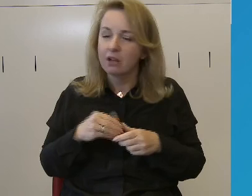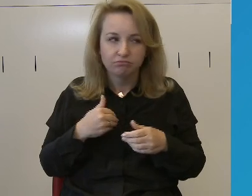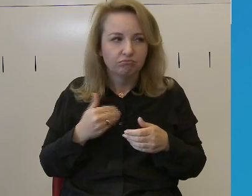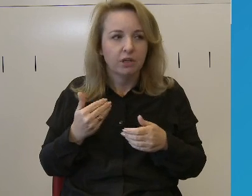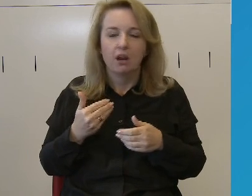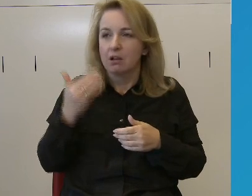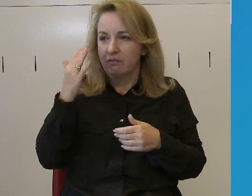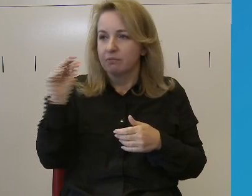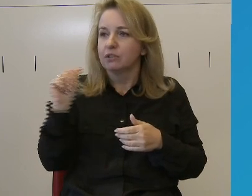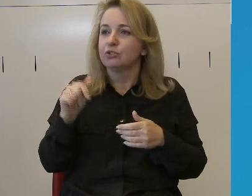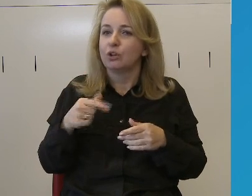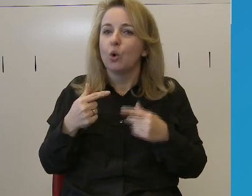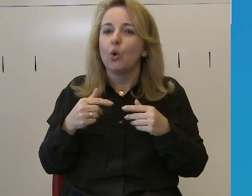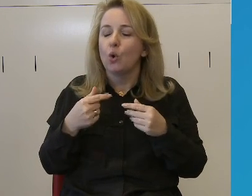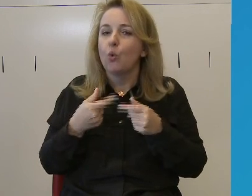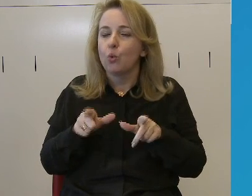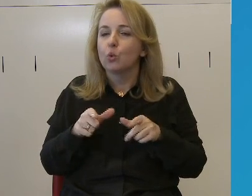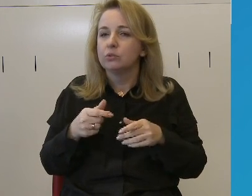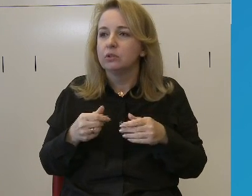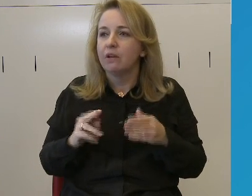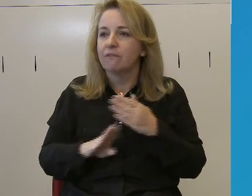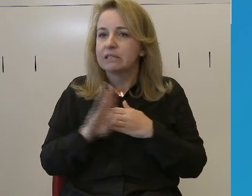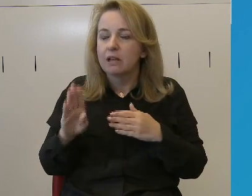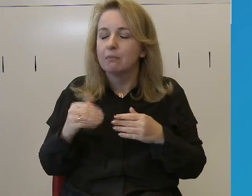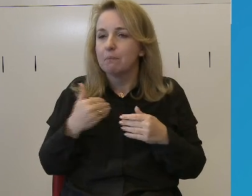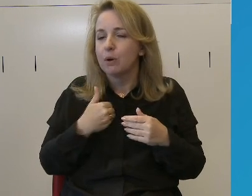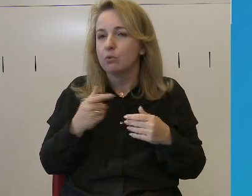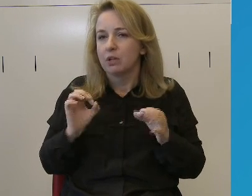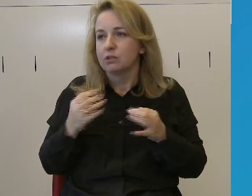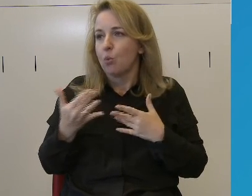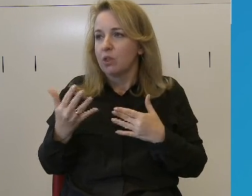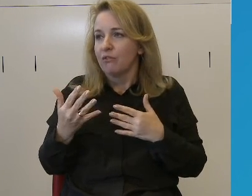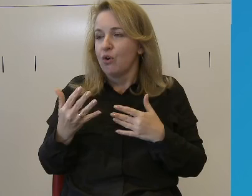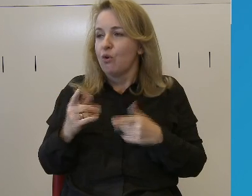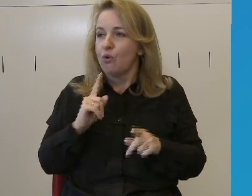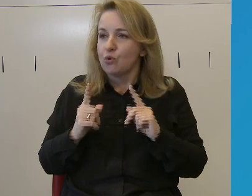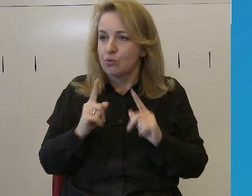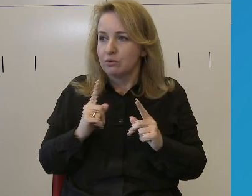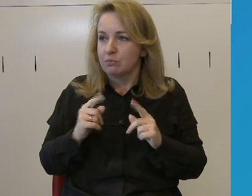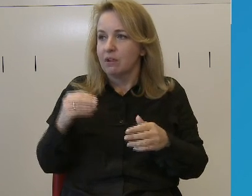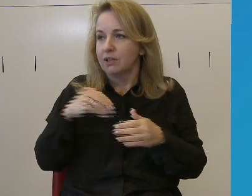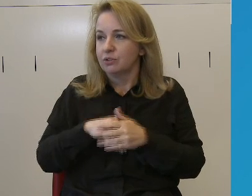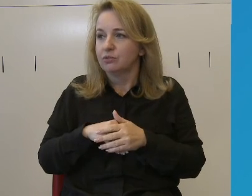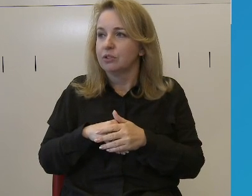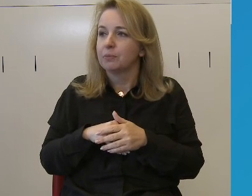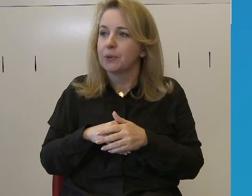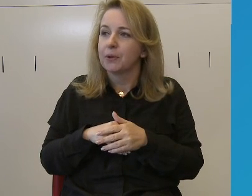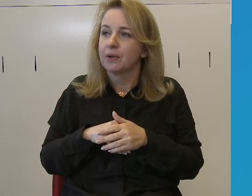że po tym krótkim wstępie będzie nam łatwiej i będziemy mogli w sposób